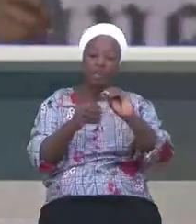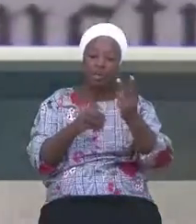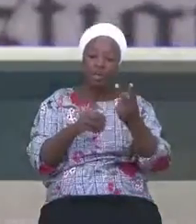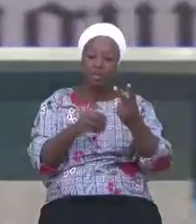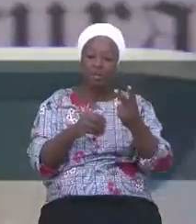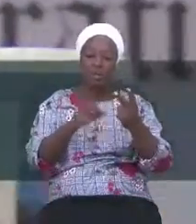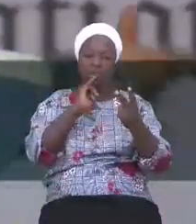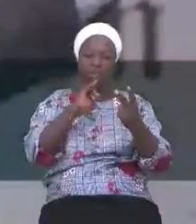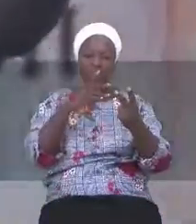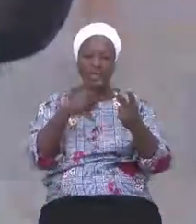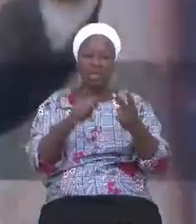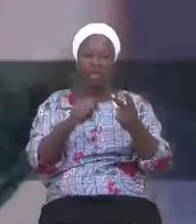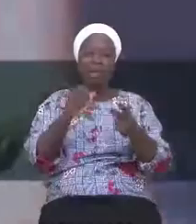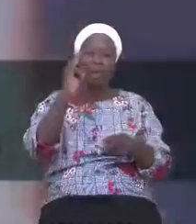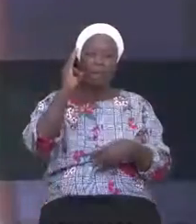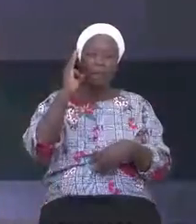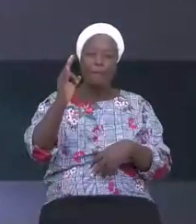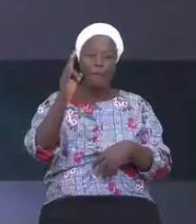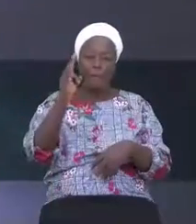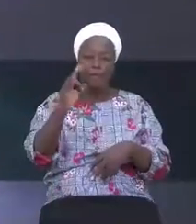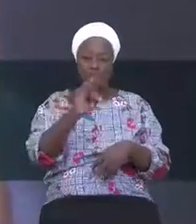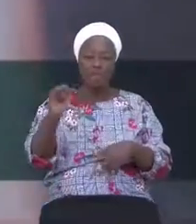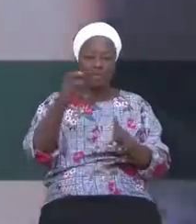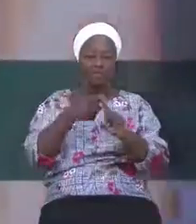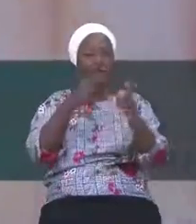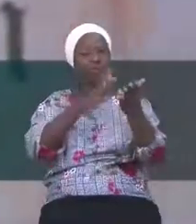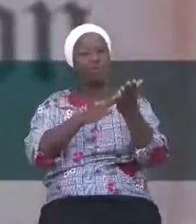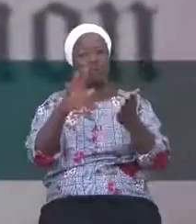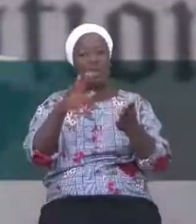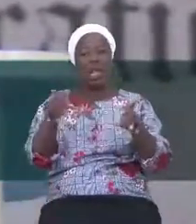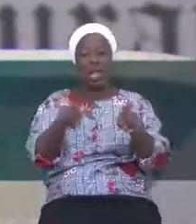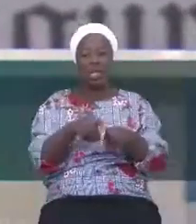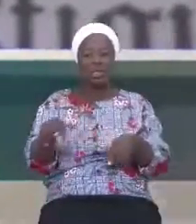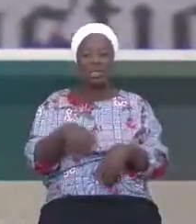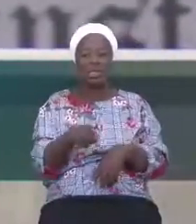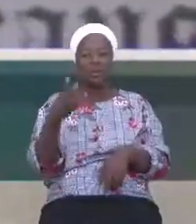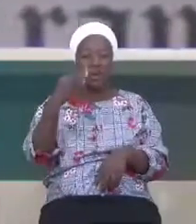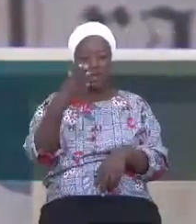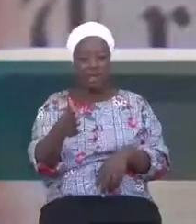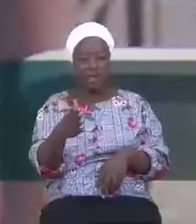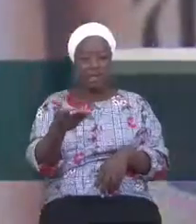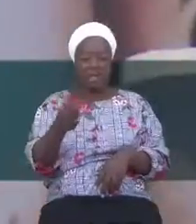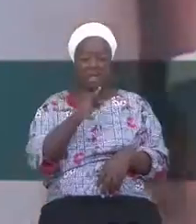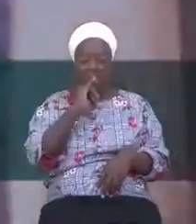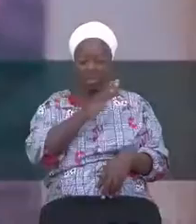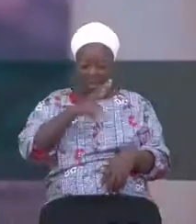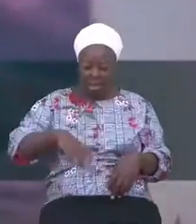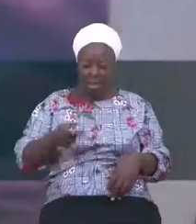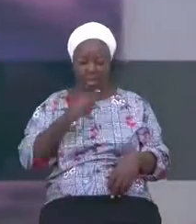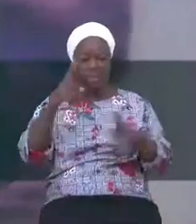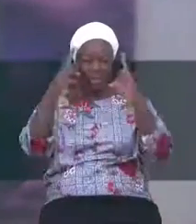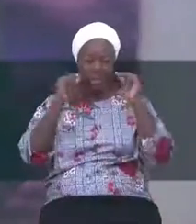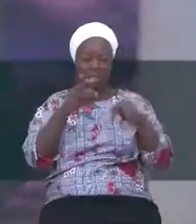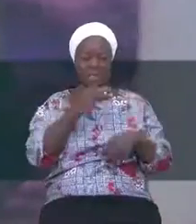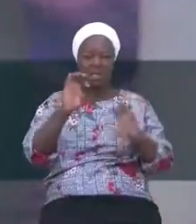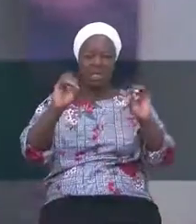point. Le message de la gloire, comme ils étaient là, voici Christ, voici Moïse, voici